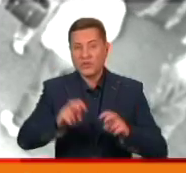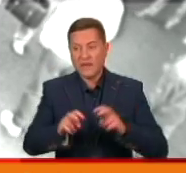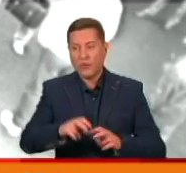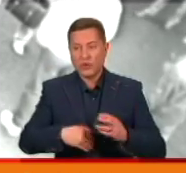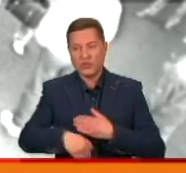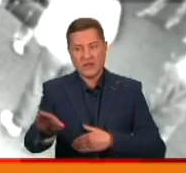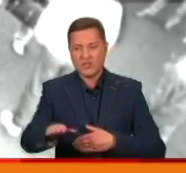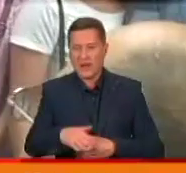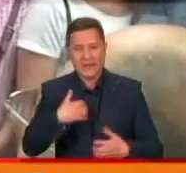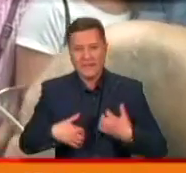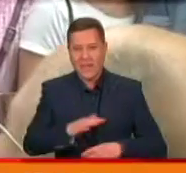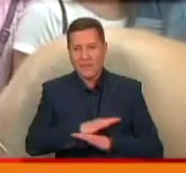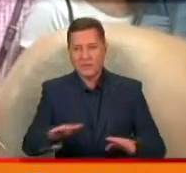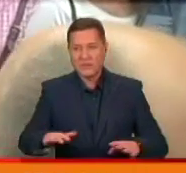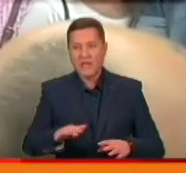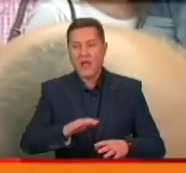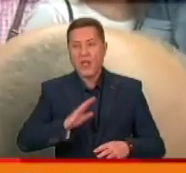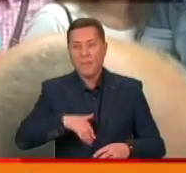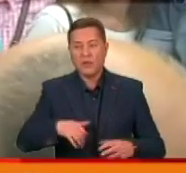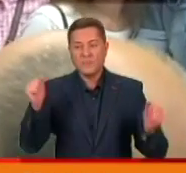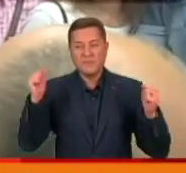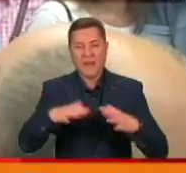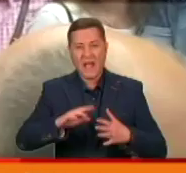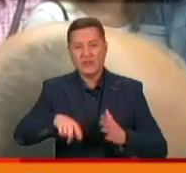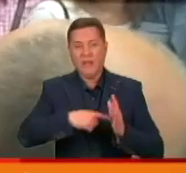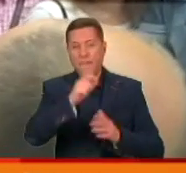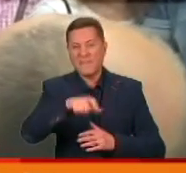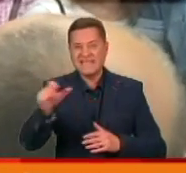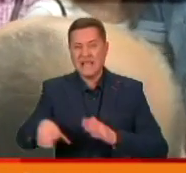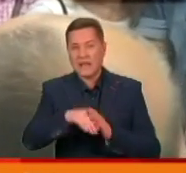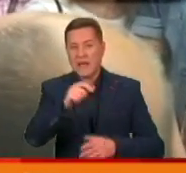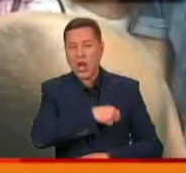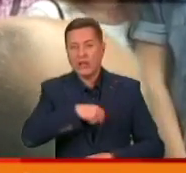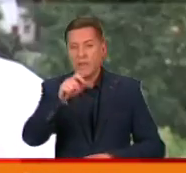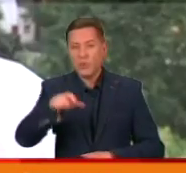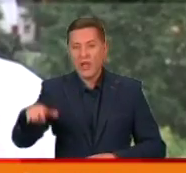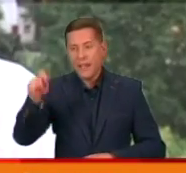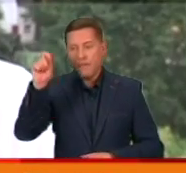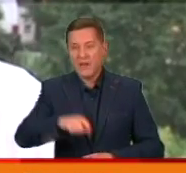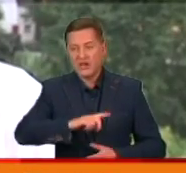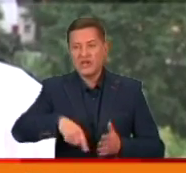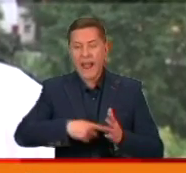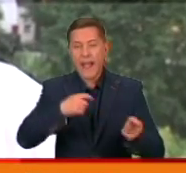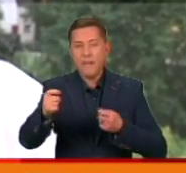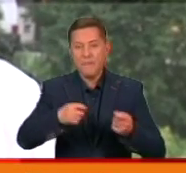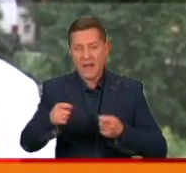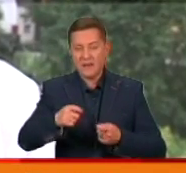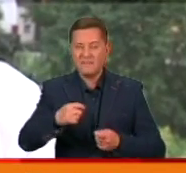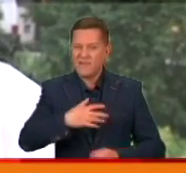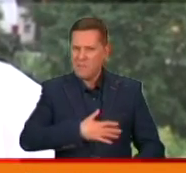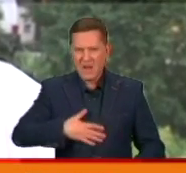залишати не поспішають. Згодом біля воріт збираються містяни та депутати. Приїжджає мер. Прикро бачити,